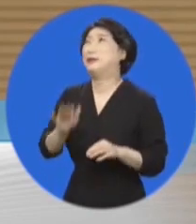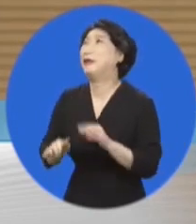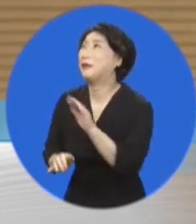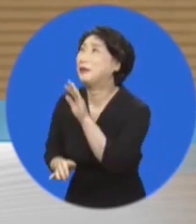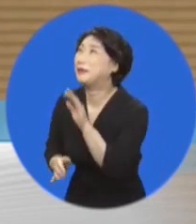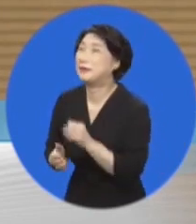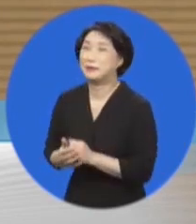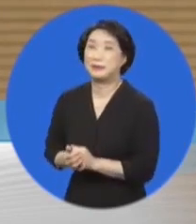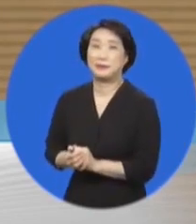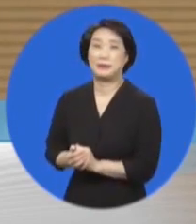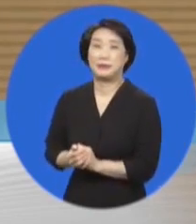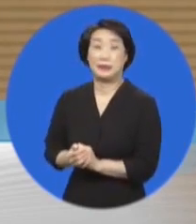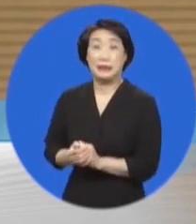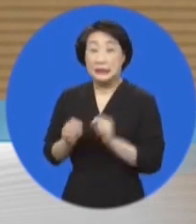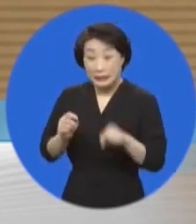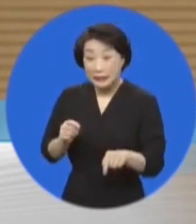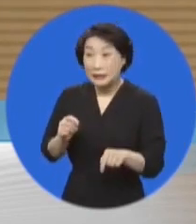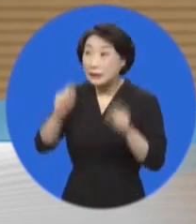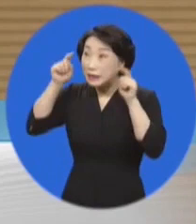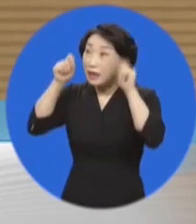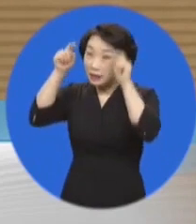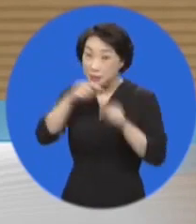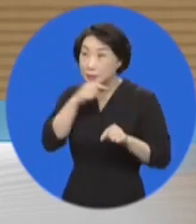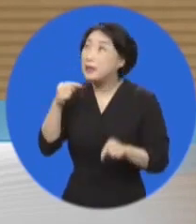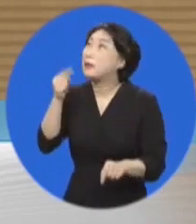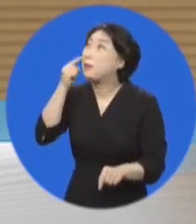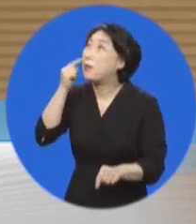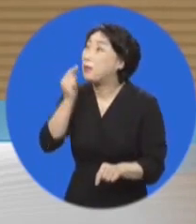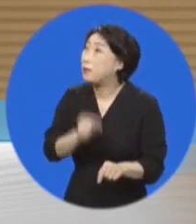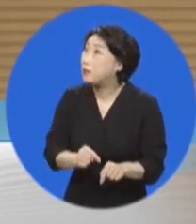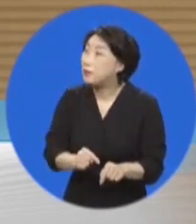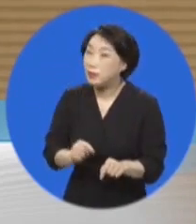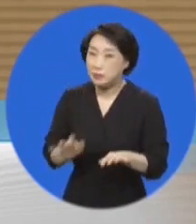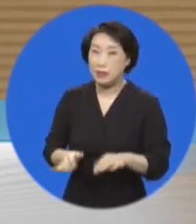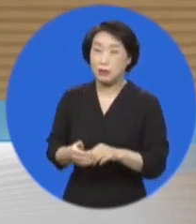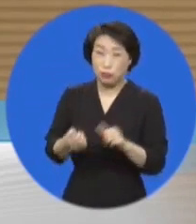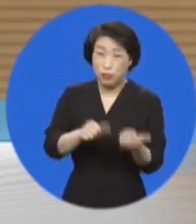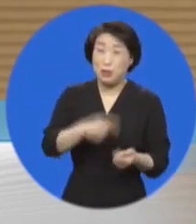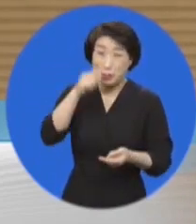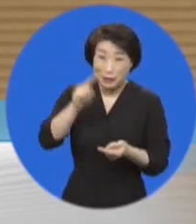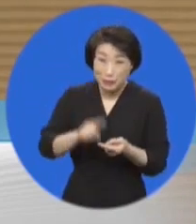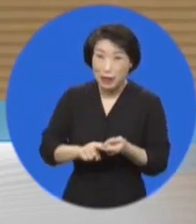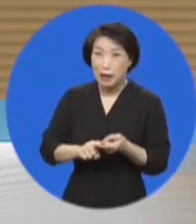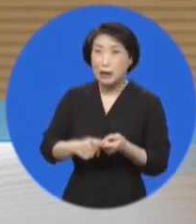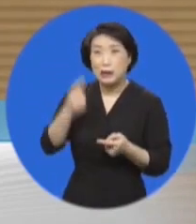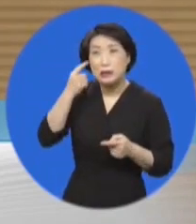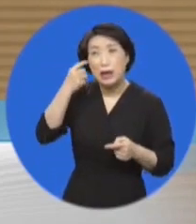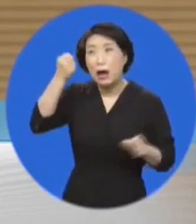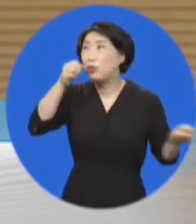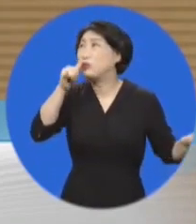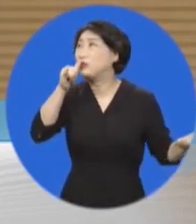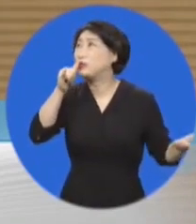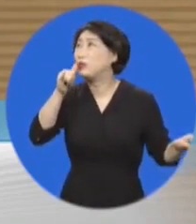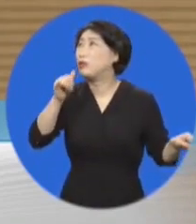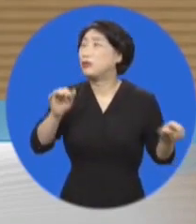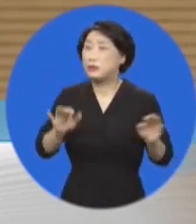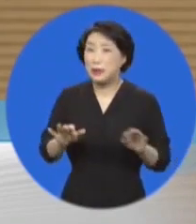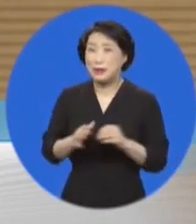그런데요. 양의 피를 보고 죽어야 마땅하다고 생각하니까